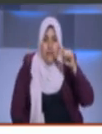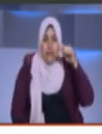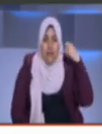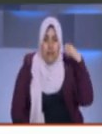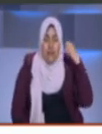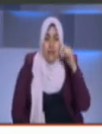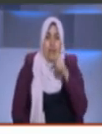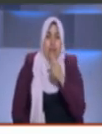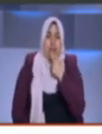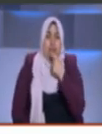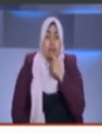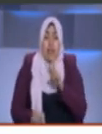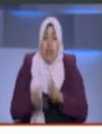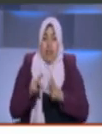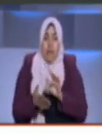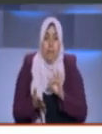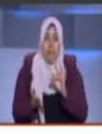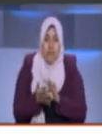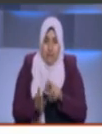احتفالات.